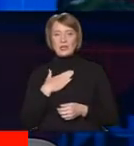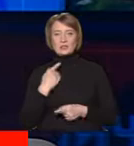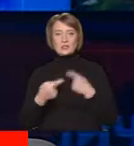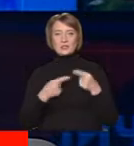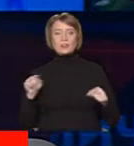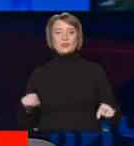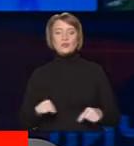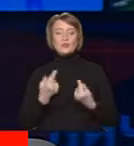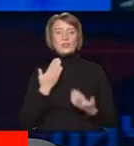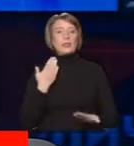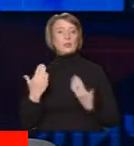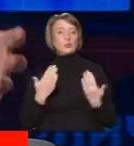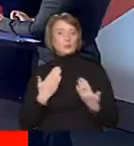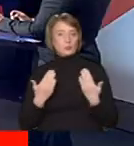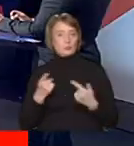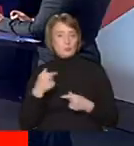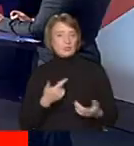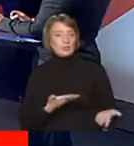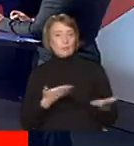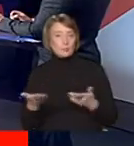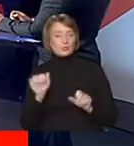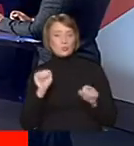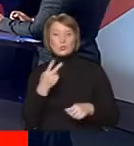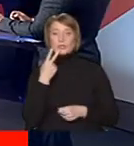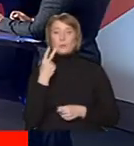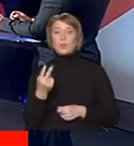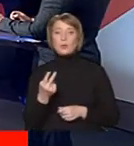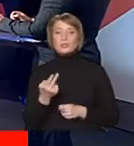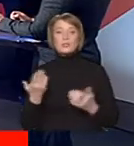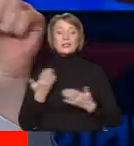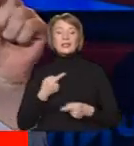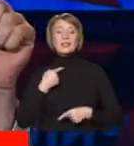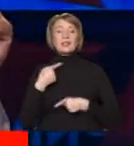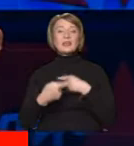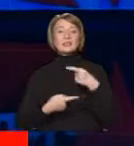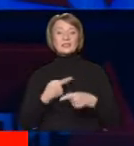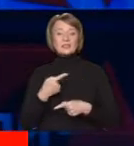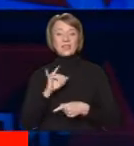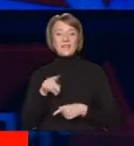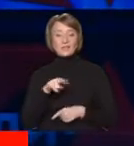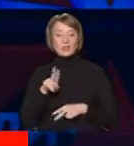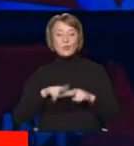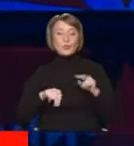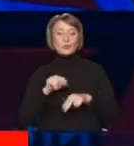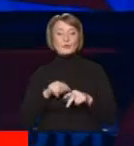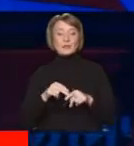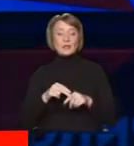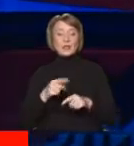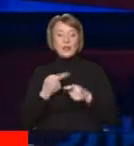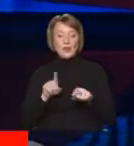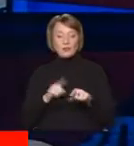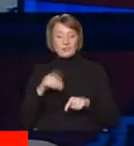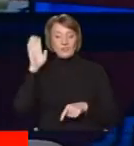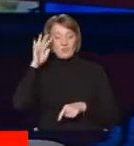створила там музей на поштовій площі. Ми вас туди запрошуємо, і ви можете побачити, які наслідки від будівництва того скляного мосту. Тому що вся ця вода тепер іде